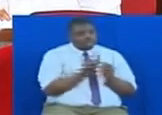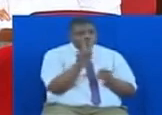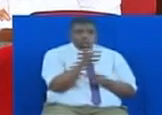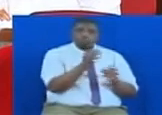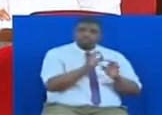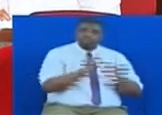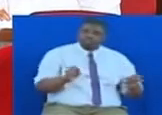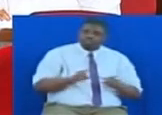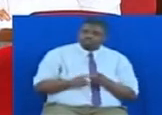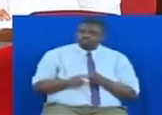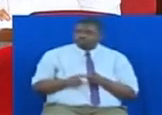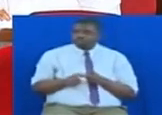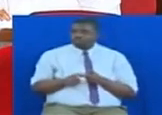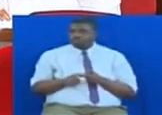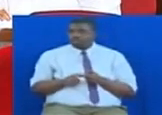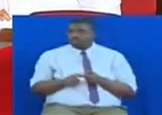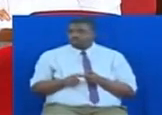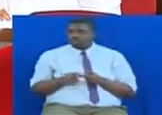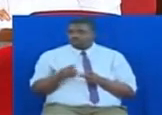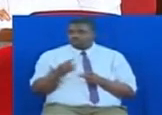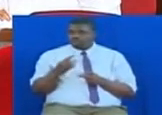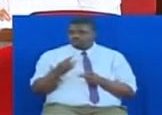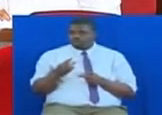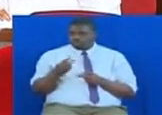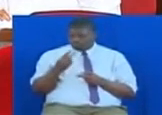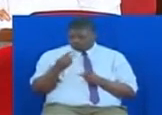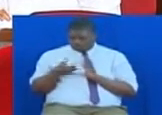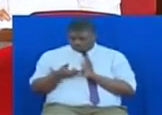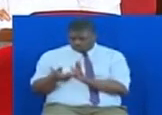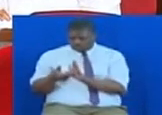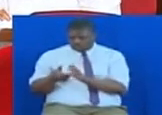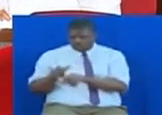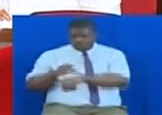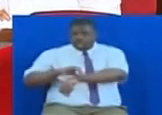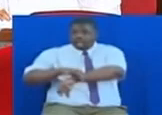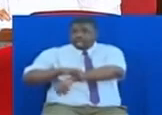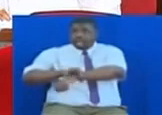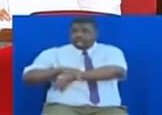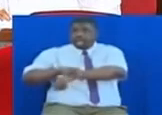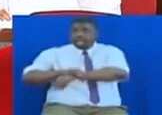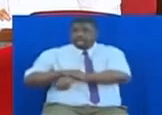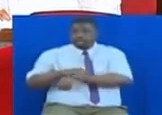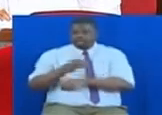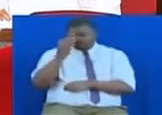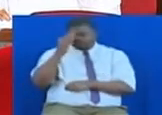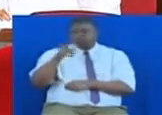hatujaona picha ya mguu, tumeona tu kwenye muogo tu unaonyeshwa pale. Na hiyo sisi tunajua ile ni sanaa.